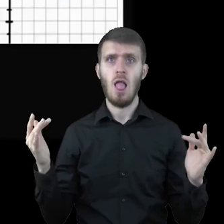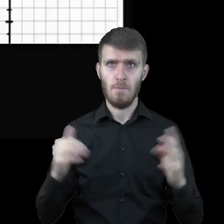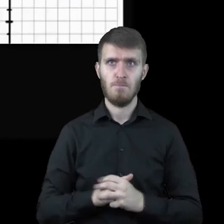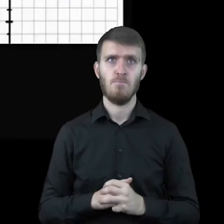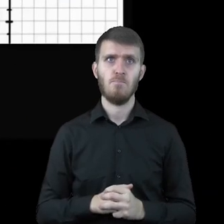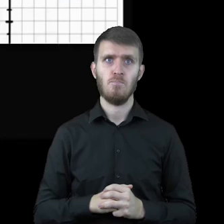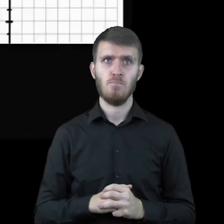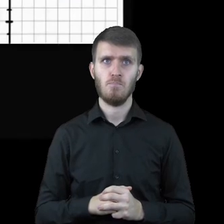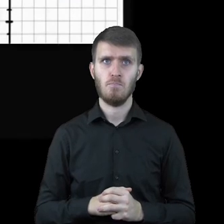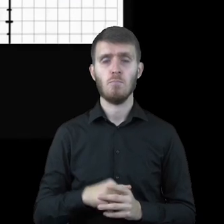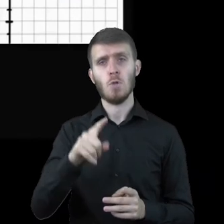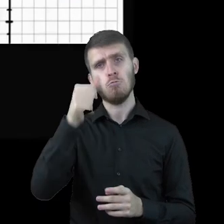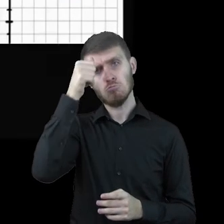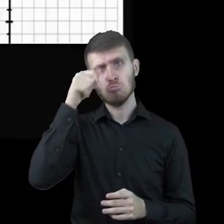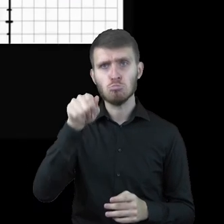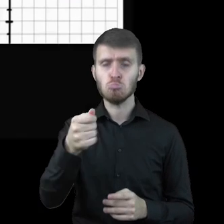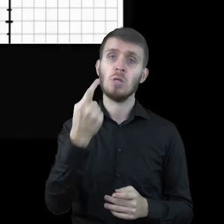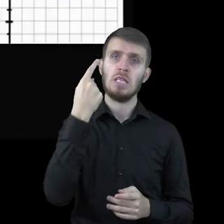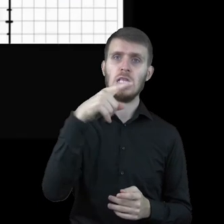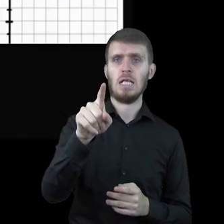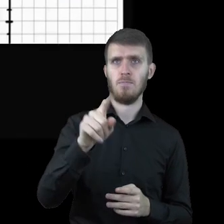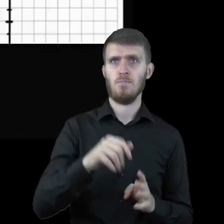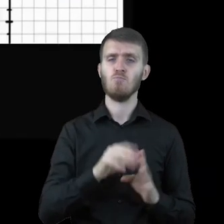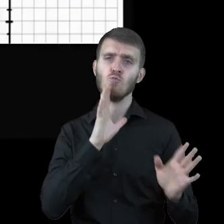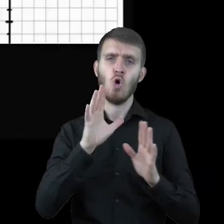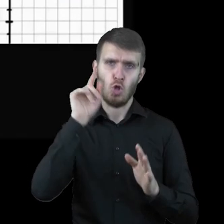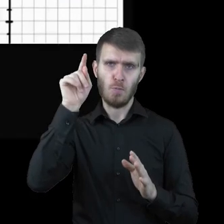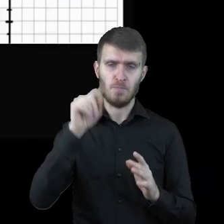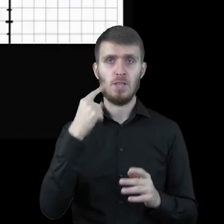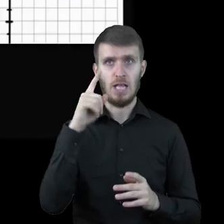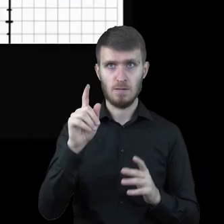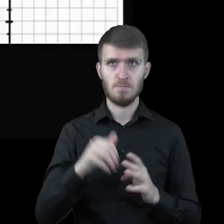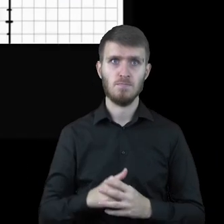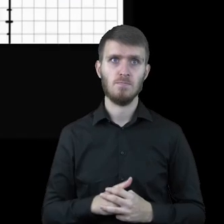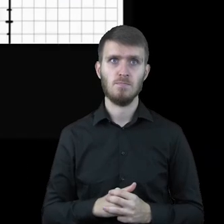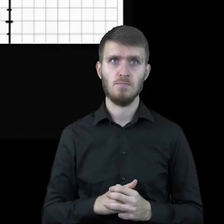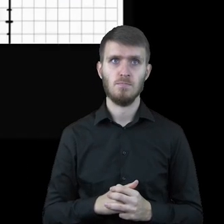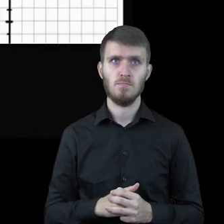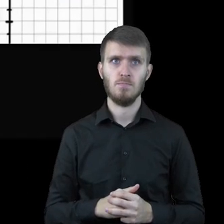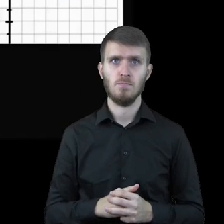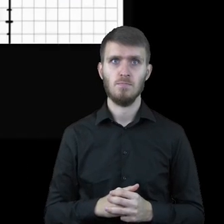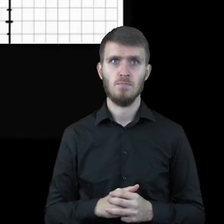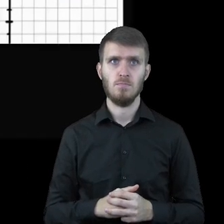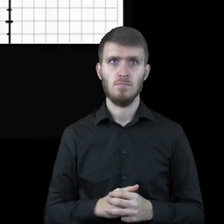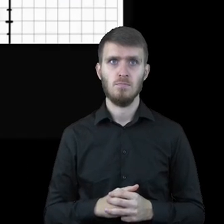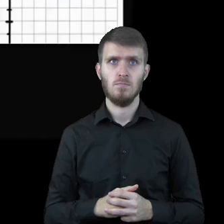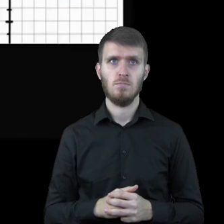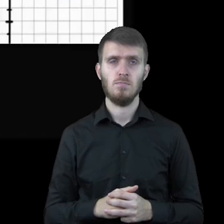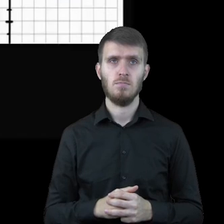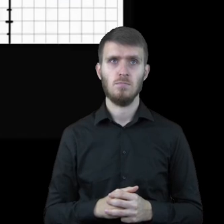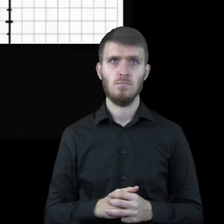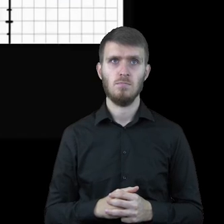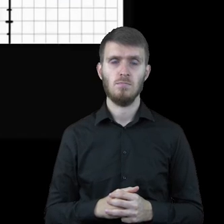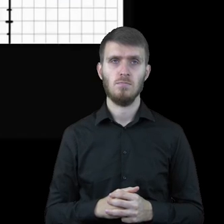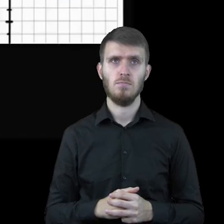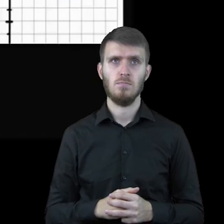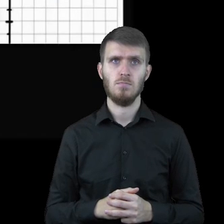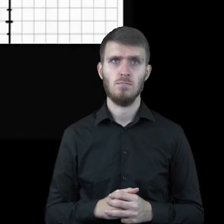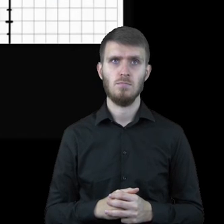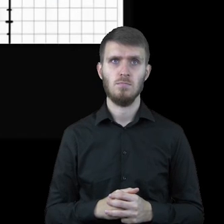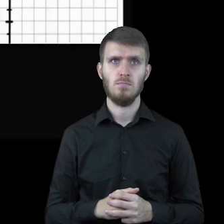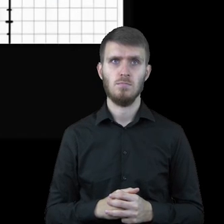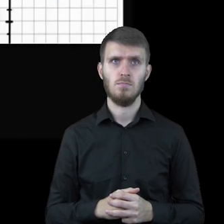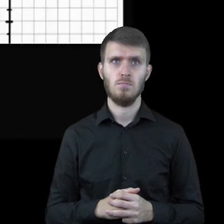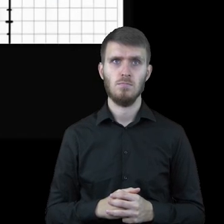D też nazwijmy, to jest pierwiastek, no odcinek, tak? Odcinek to się jakoś tak oznacza i to jest, te dwie